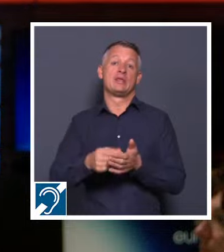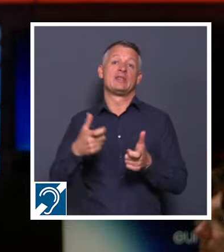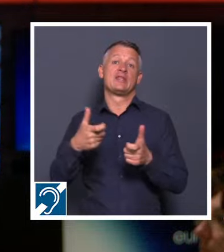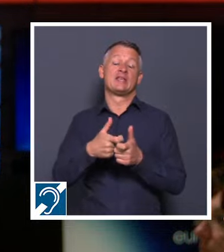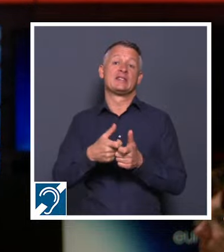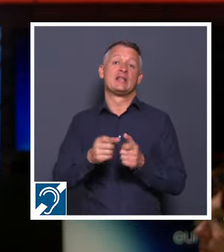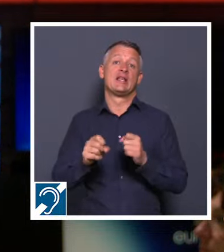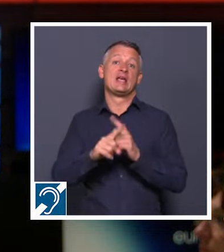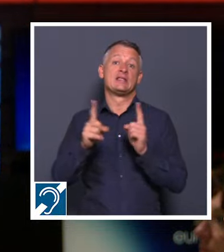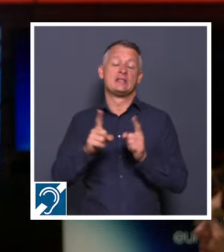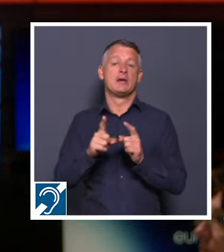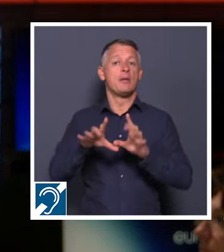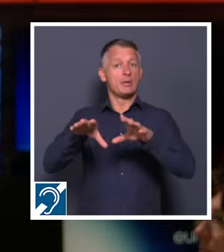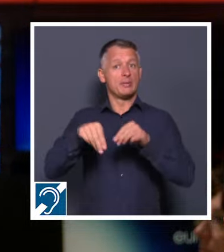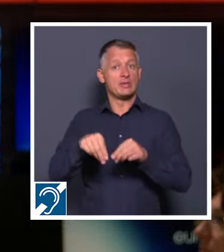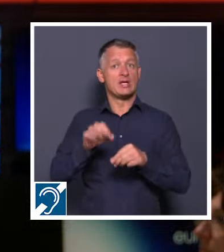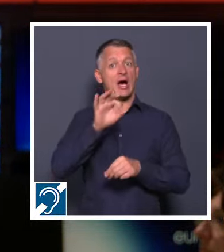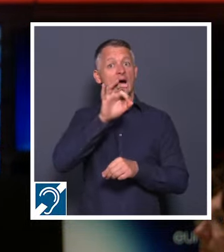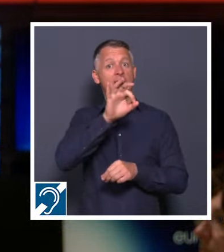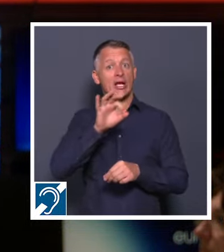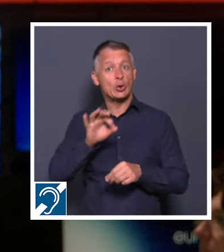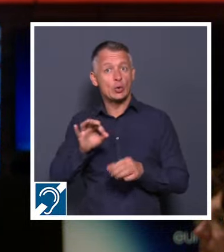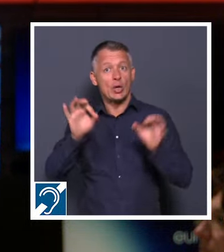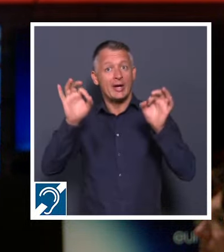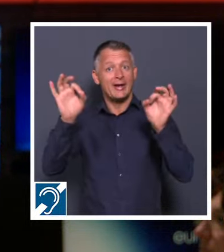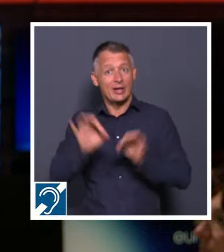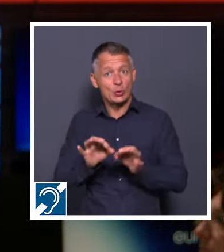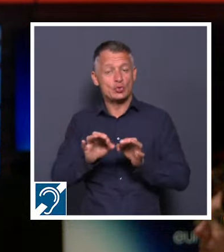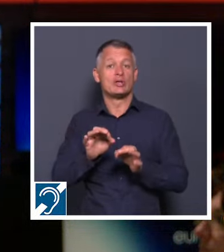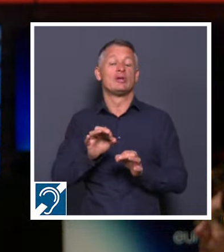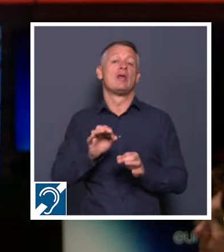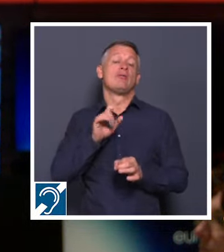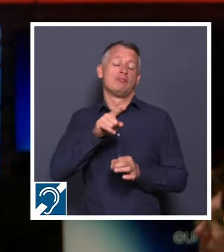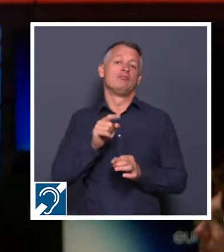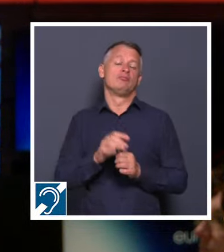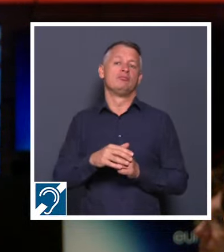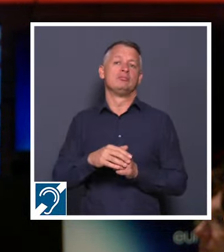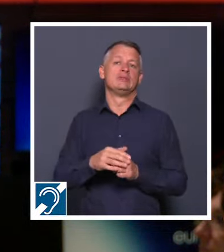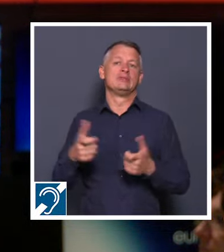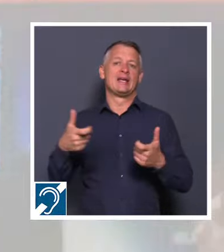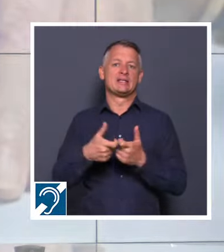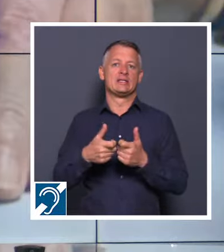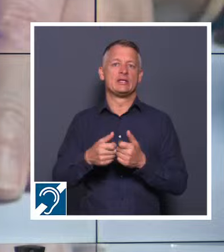vor fi recompensați cu reducerea taxelor. Daniel Coman a citit proiectul și ne spune mai multe.